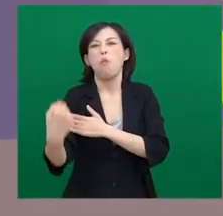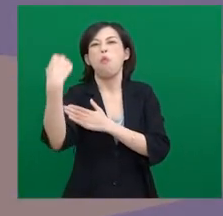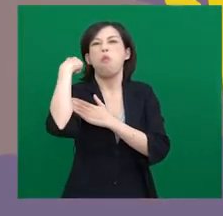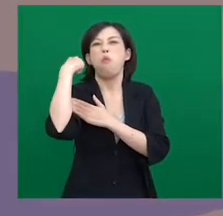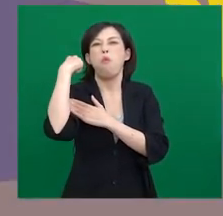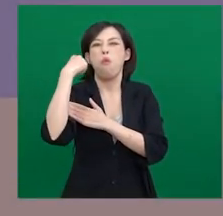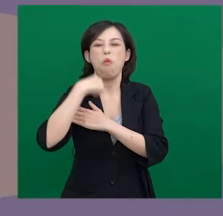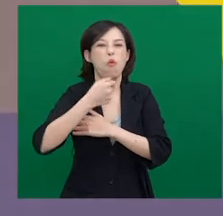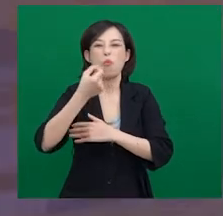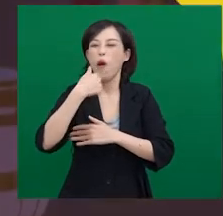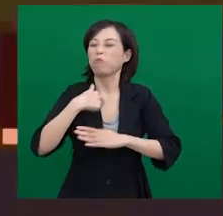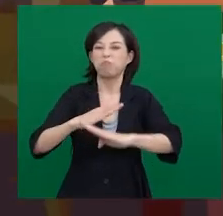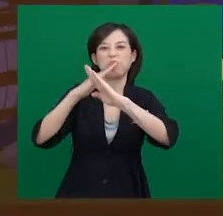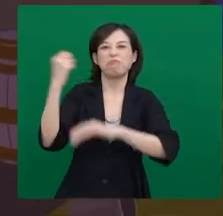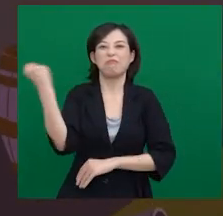nào.